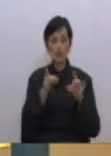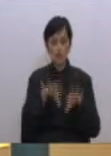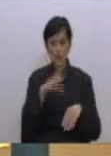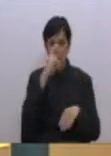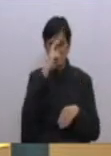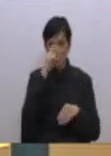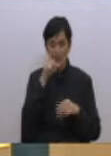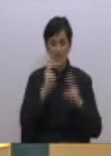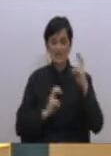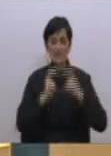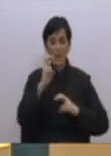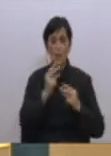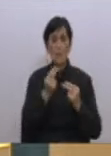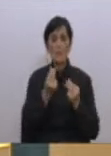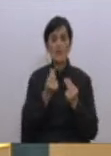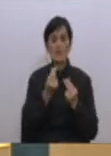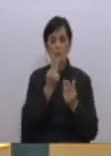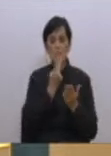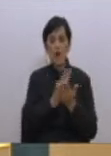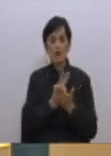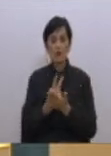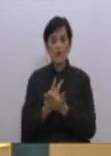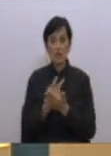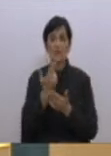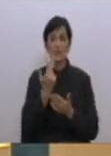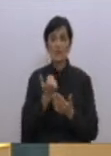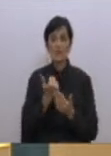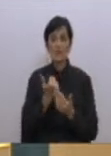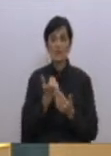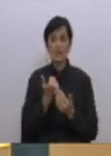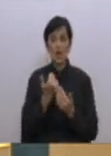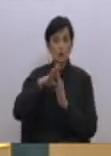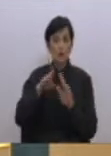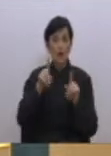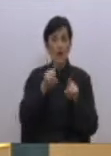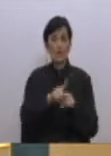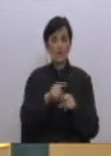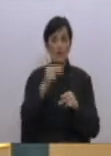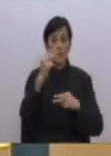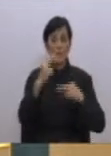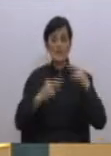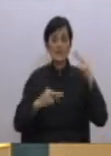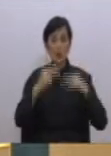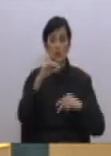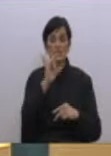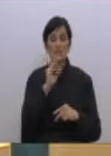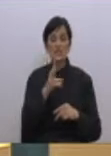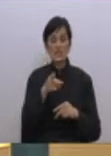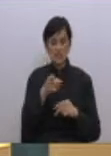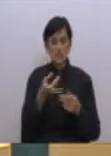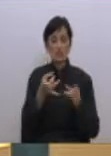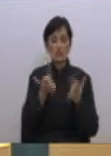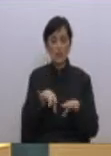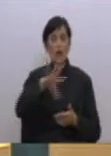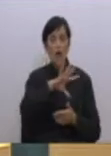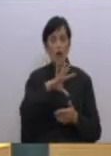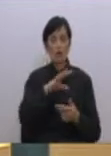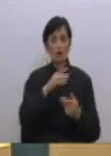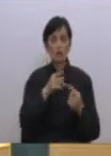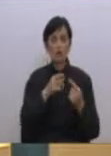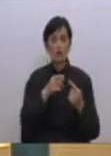სახელმწიფო საწარმოების ფინანსური მაჩვენებლები და ამ მაჩვენებლების რისკად რჩება